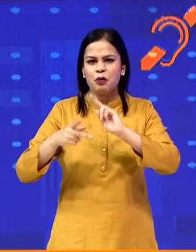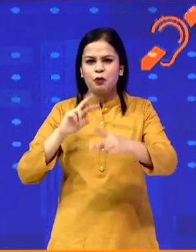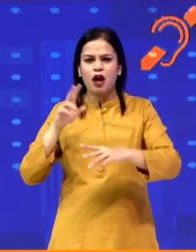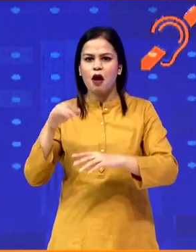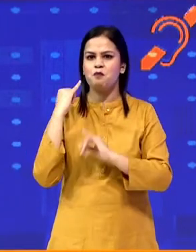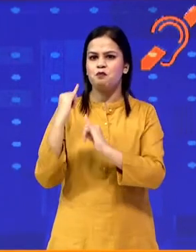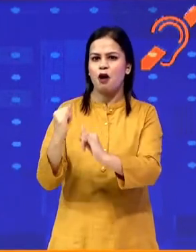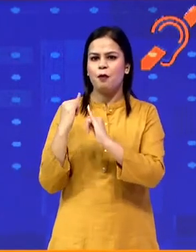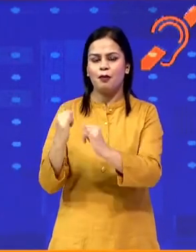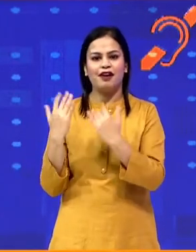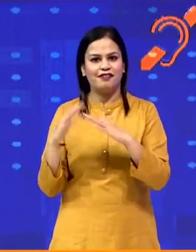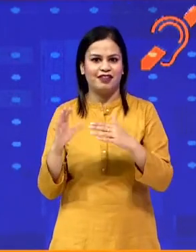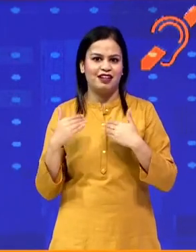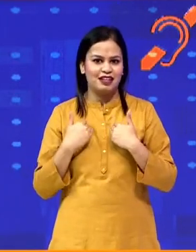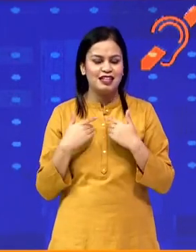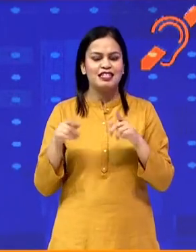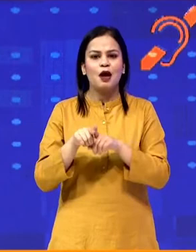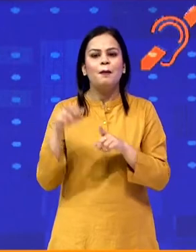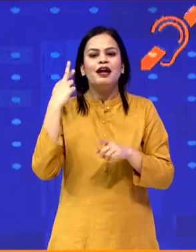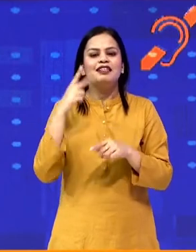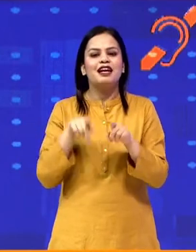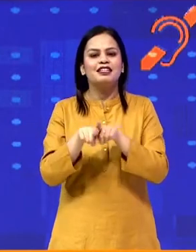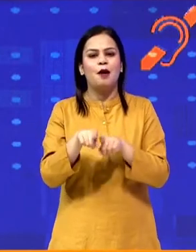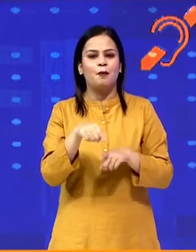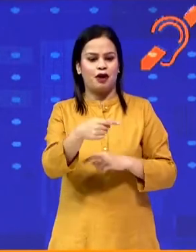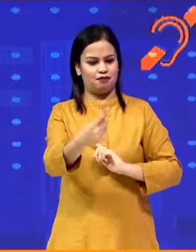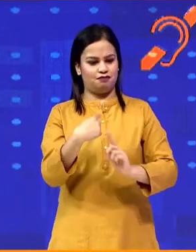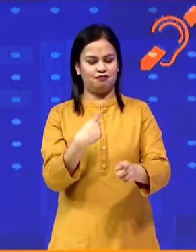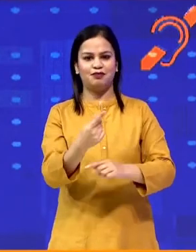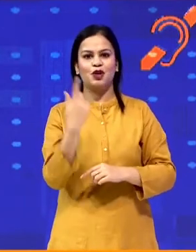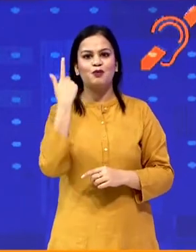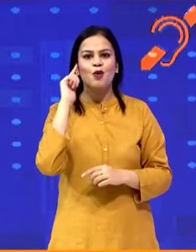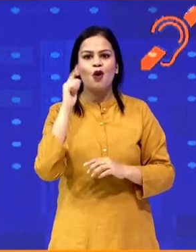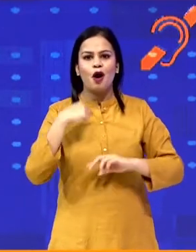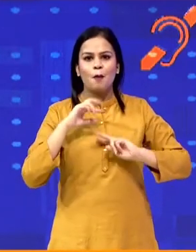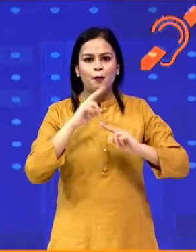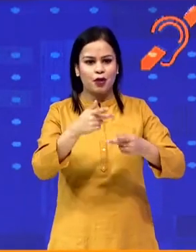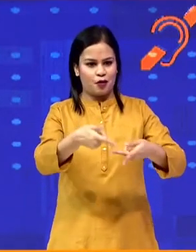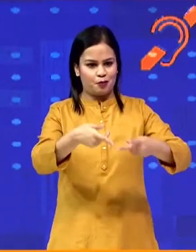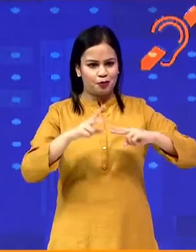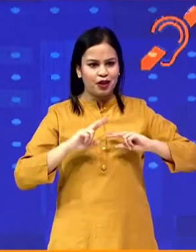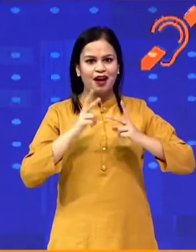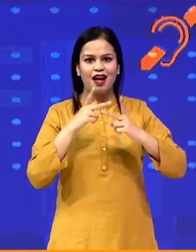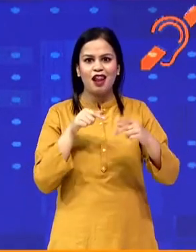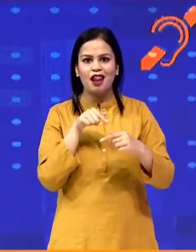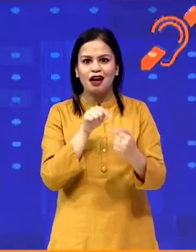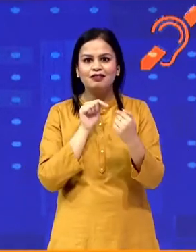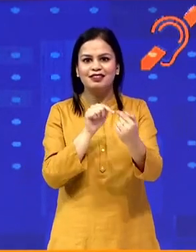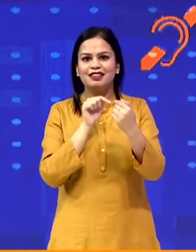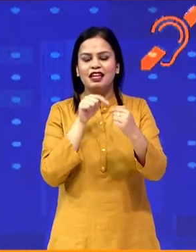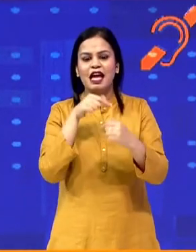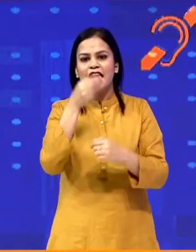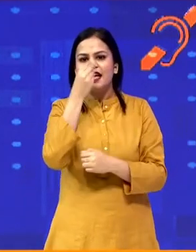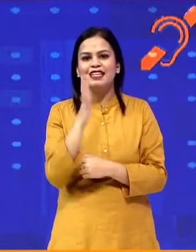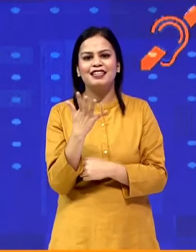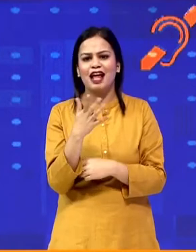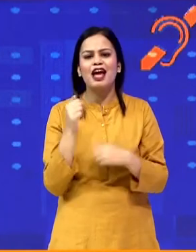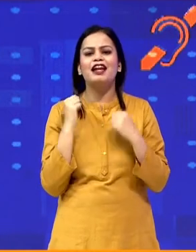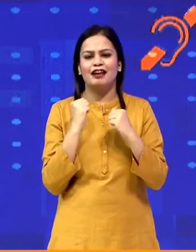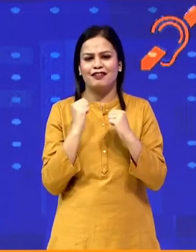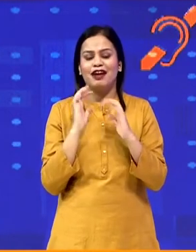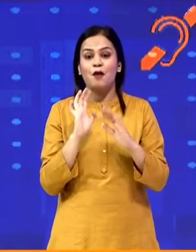में जैसे हम आमने सामने विरोध करता बड़ा मुश्किल होता है तो एक घंटा